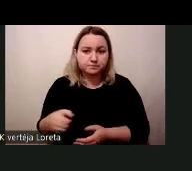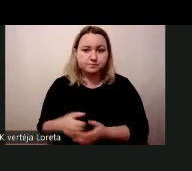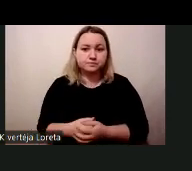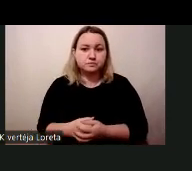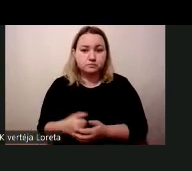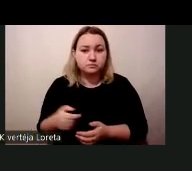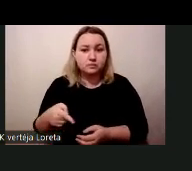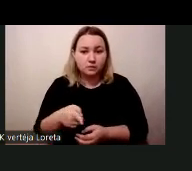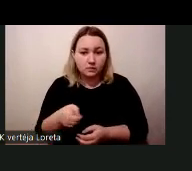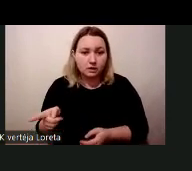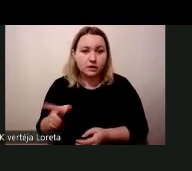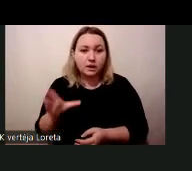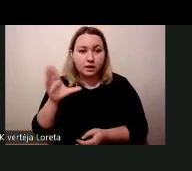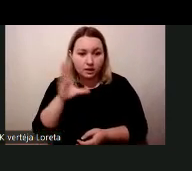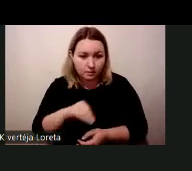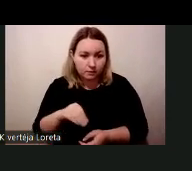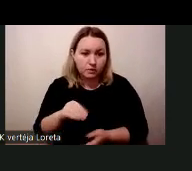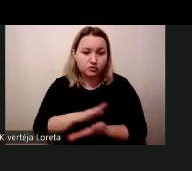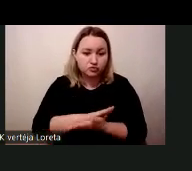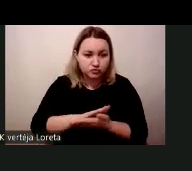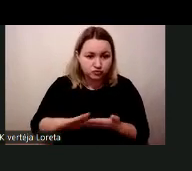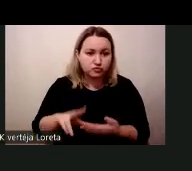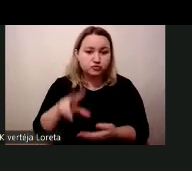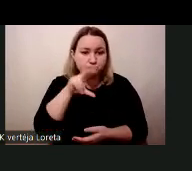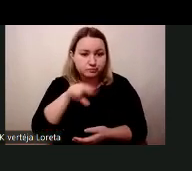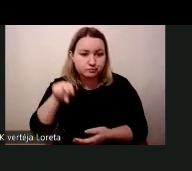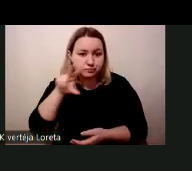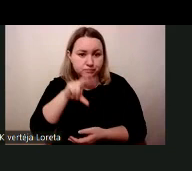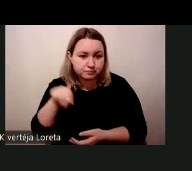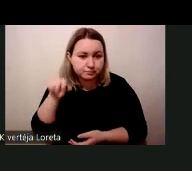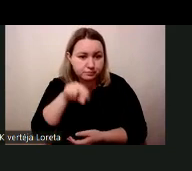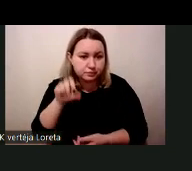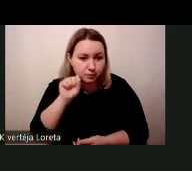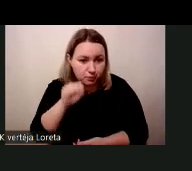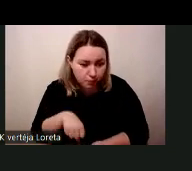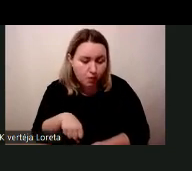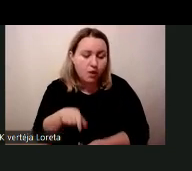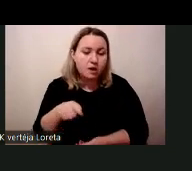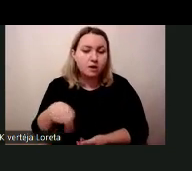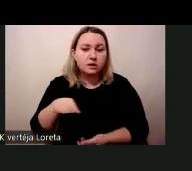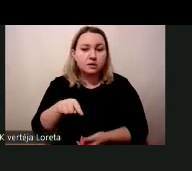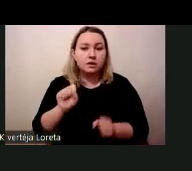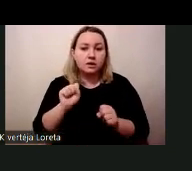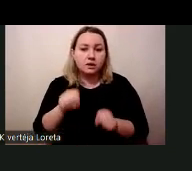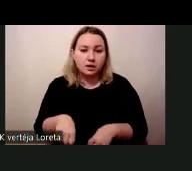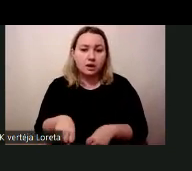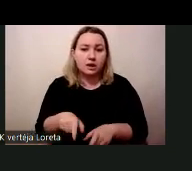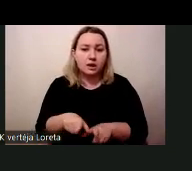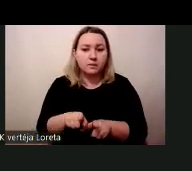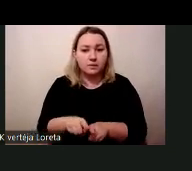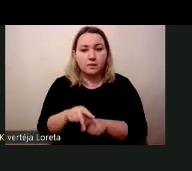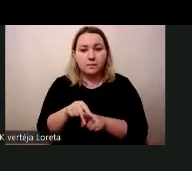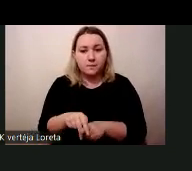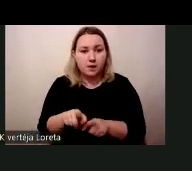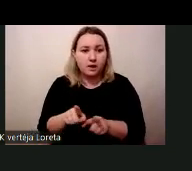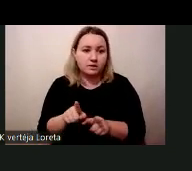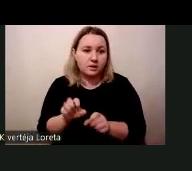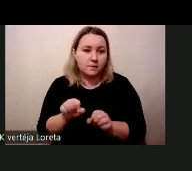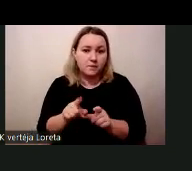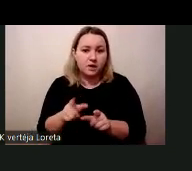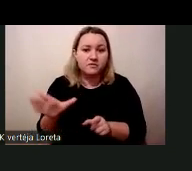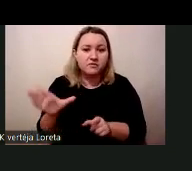jau sugeba nuosekliai artikuliuoti, ir jiem yra suteikiama galimybė praktikuoti kalbėjimą